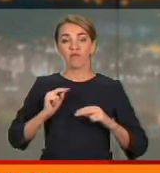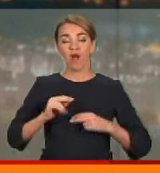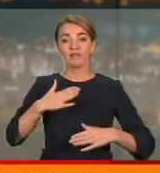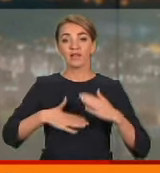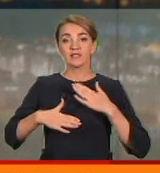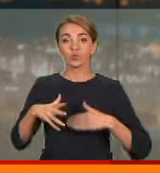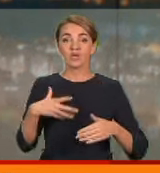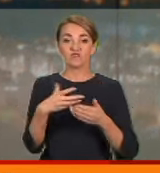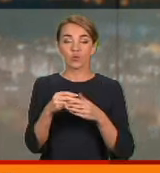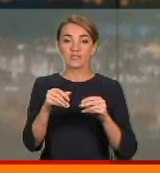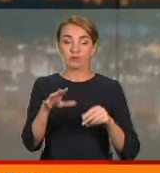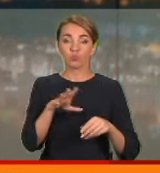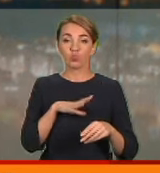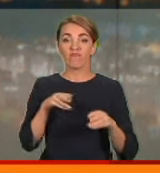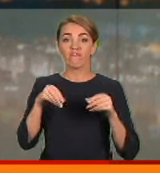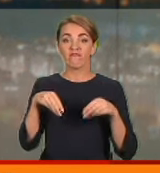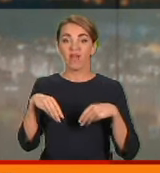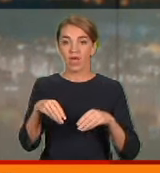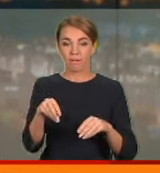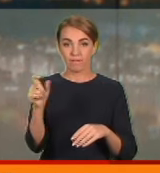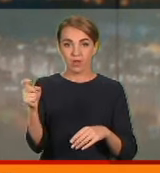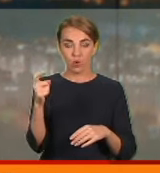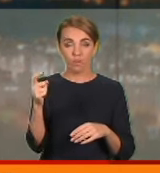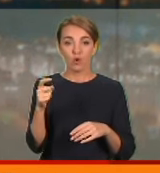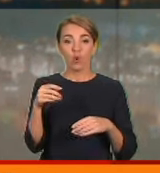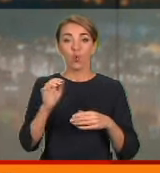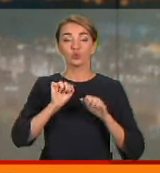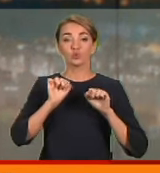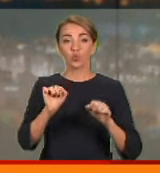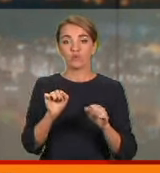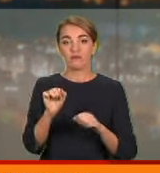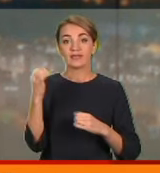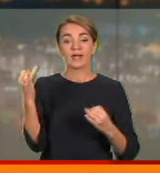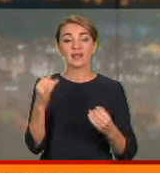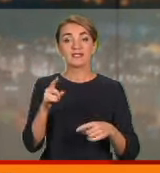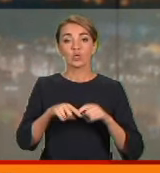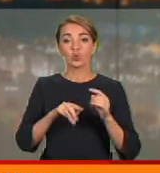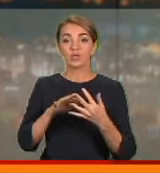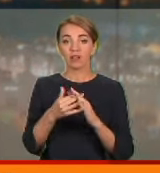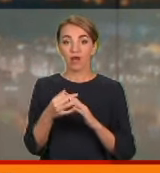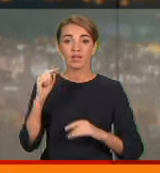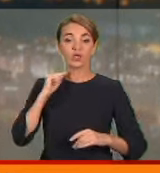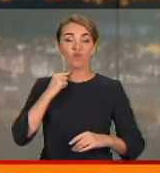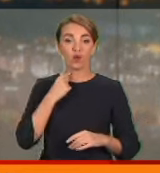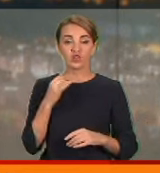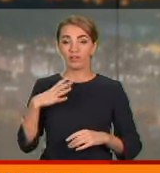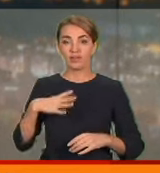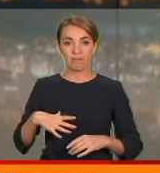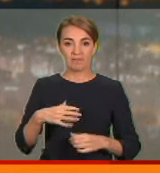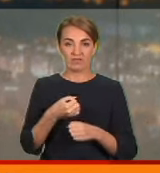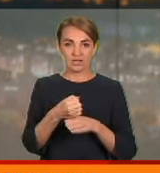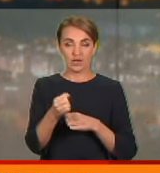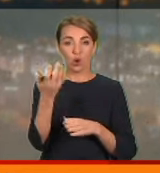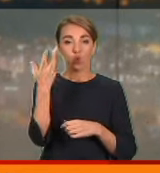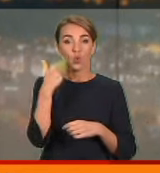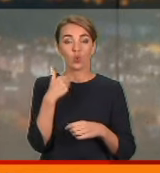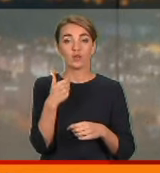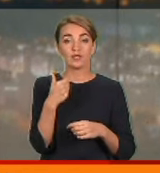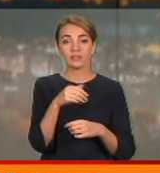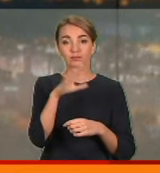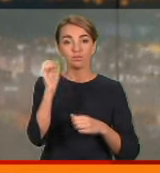на своїй землі, був фермером, обстоював інтереси рідну села на Кіровоградщині і не терпів насилля. Коли темної